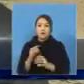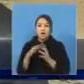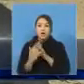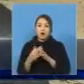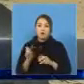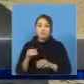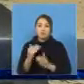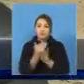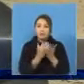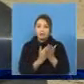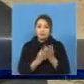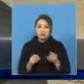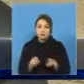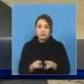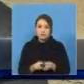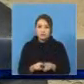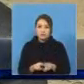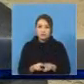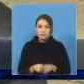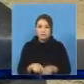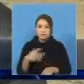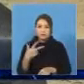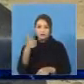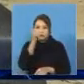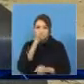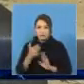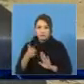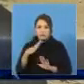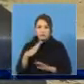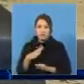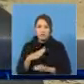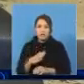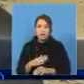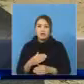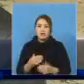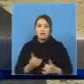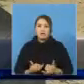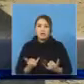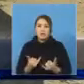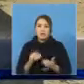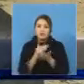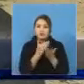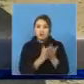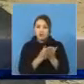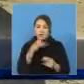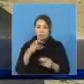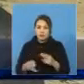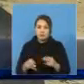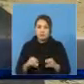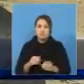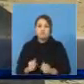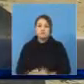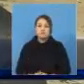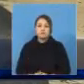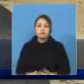бесігі бағдарламасы бойынша 3 жылдан бері осы 3 қаржыландыру жылына арналған жоба аяқталуға жақын. Қазіргі